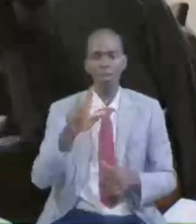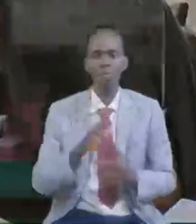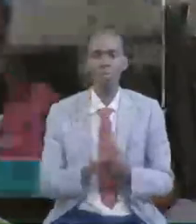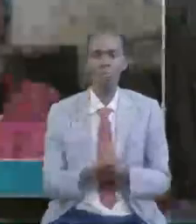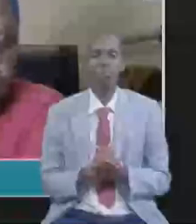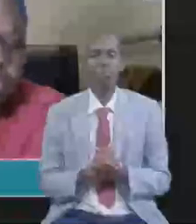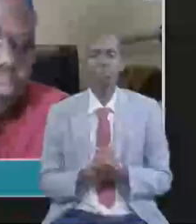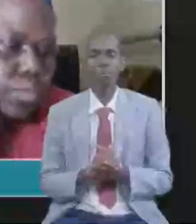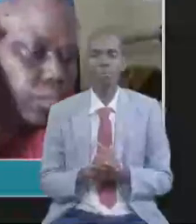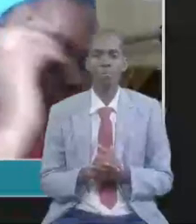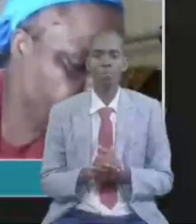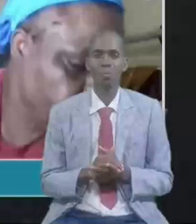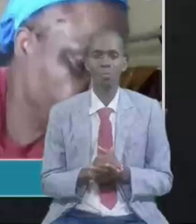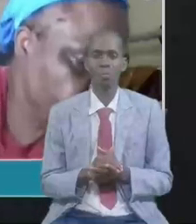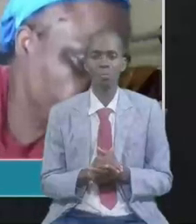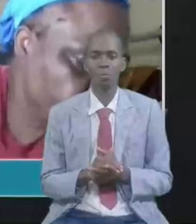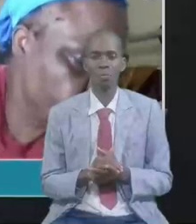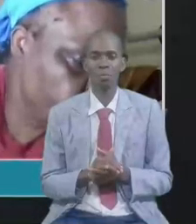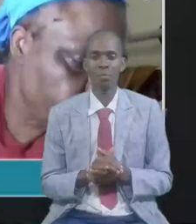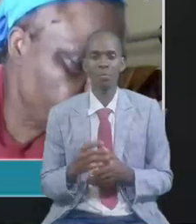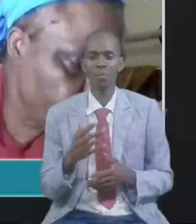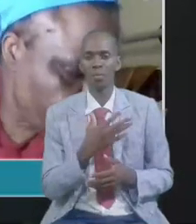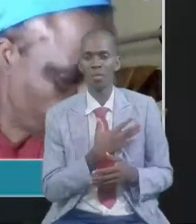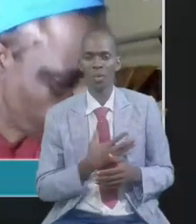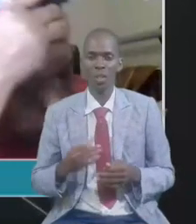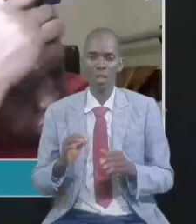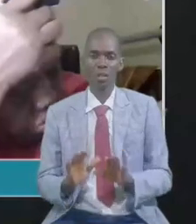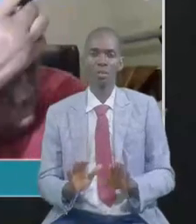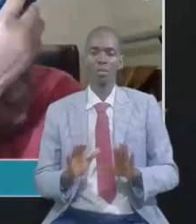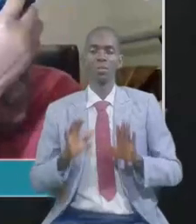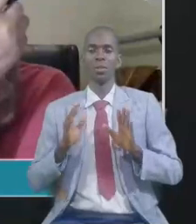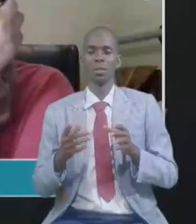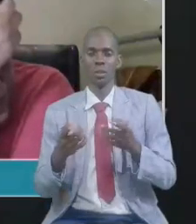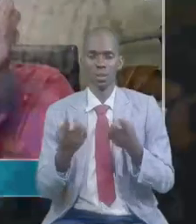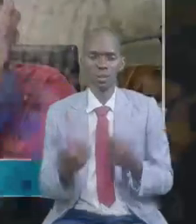verset 43 dit, la crainte emparait de chacun.